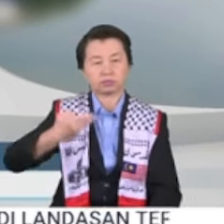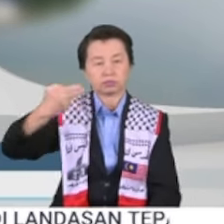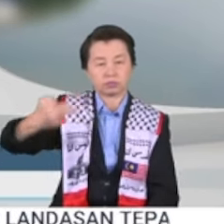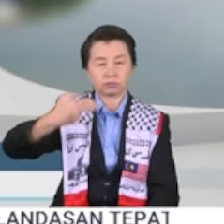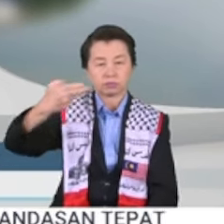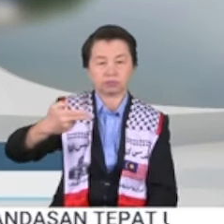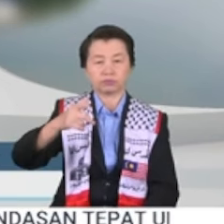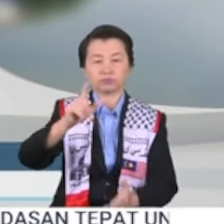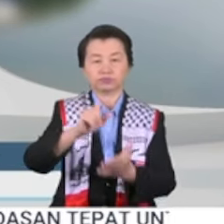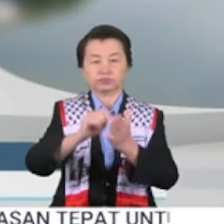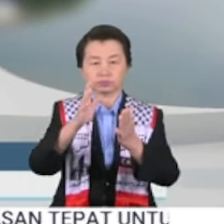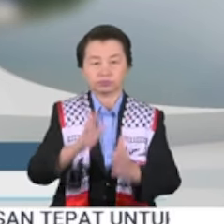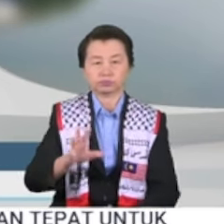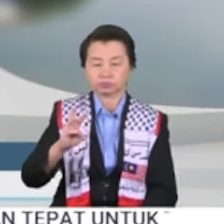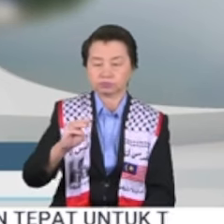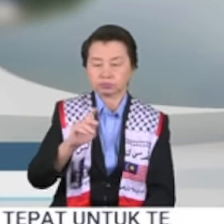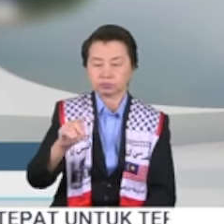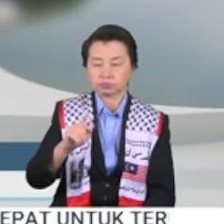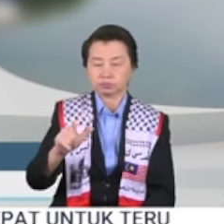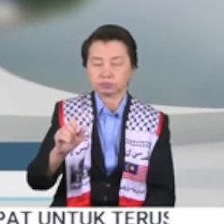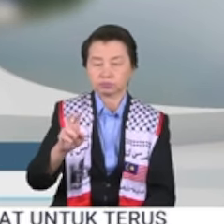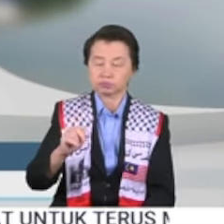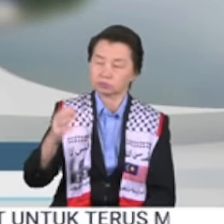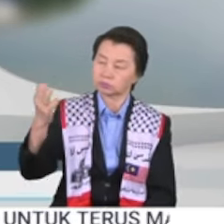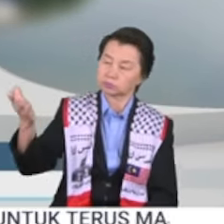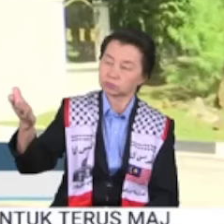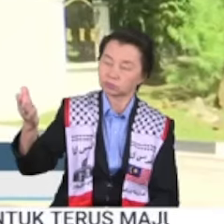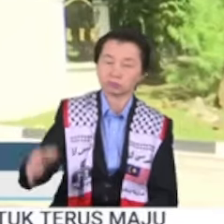bersejarah. Wartawan Maznan Yunus ada butirannya.